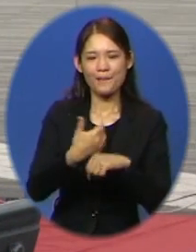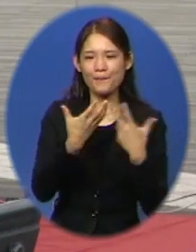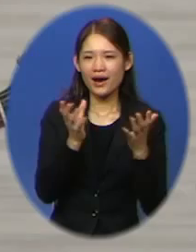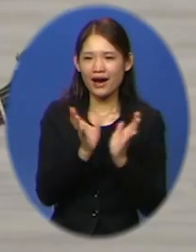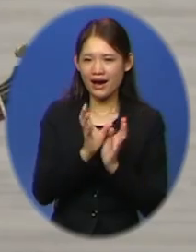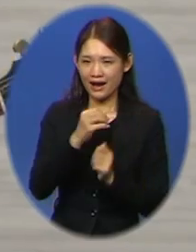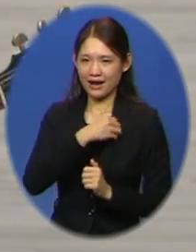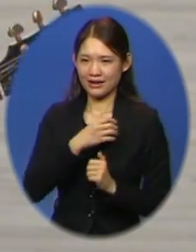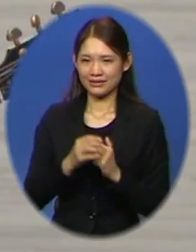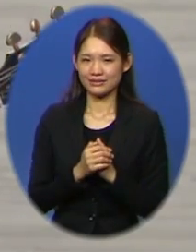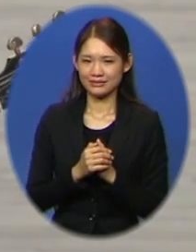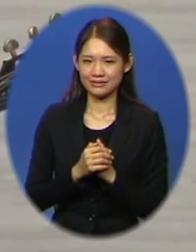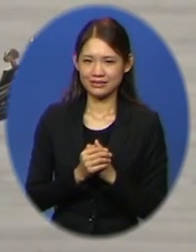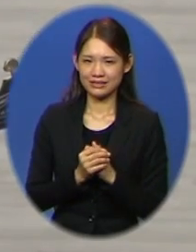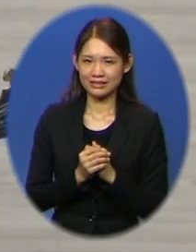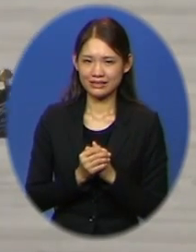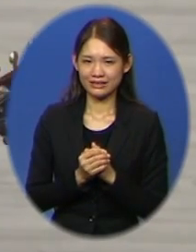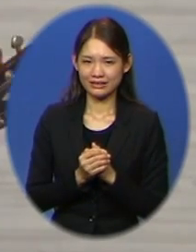동호회입니다. 자,